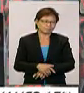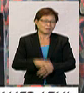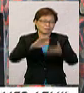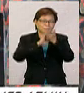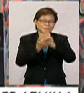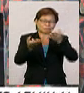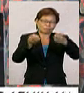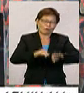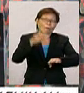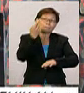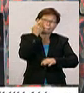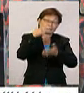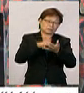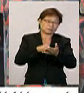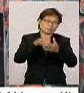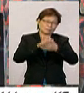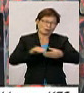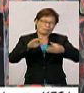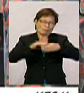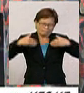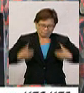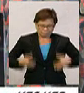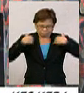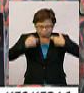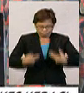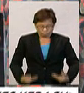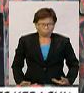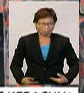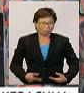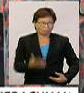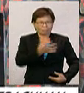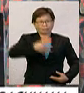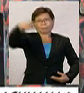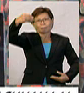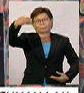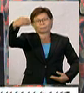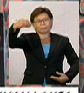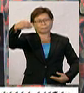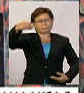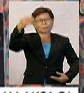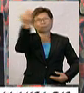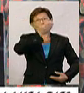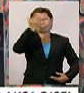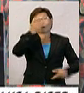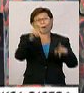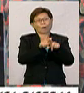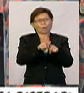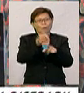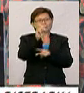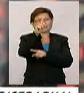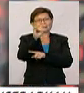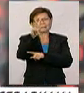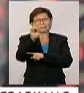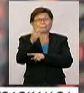Menjadi fenomena kebelakangan ini, kisah padan beruniform diangkat ke layar perak seperti gerak khas The Movie, Polis Evo